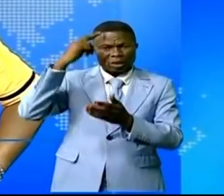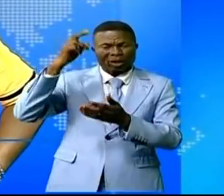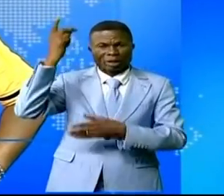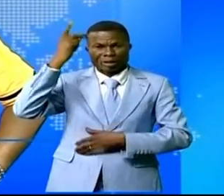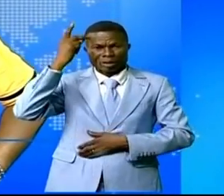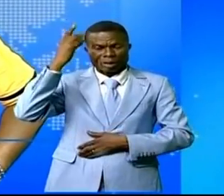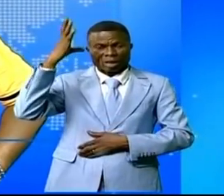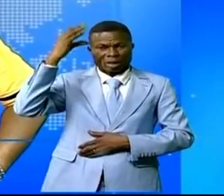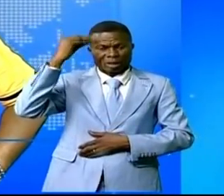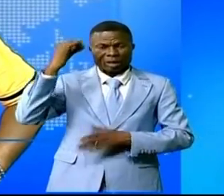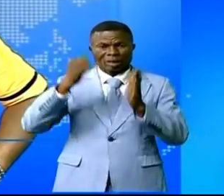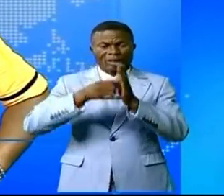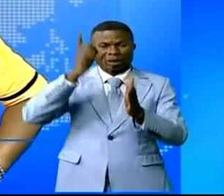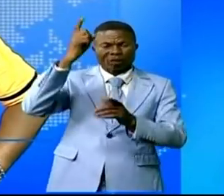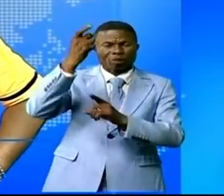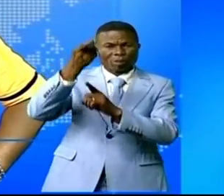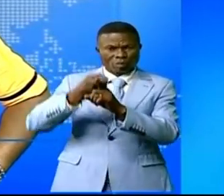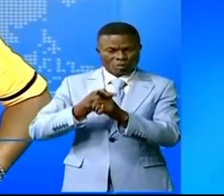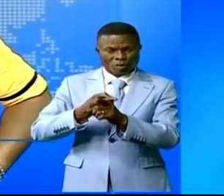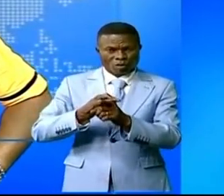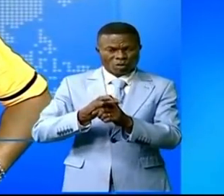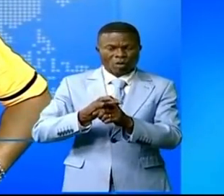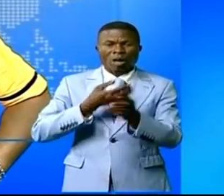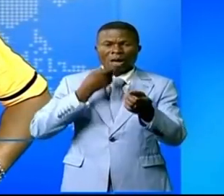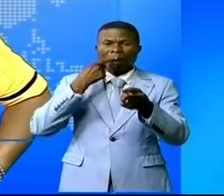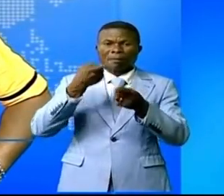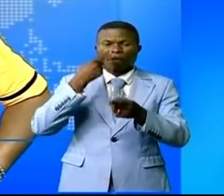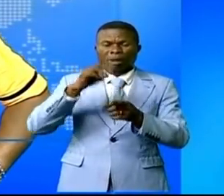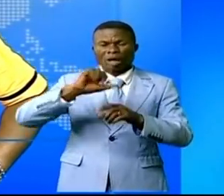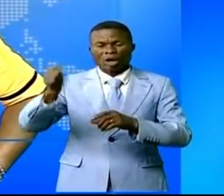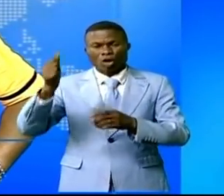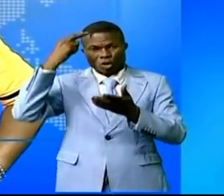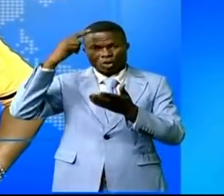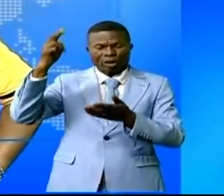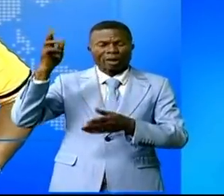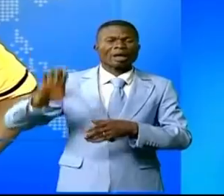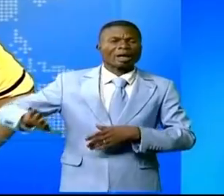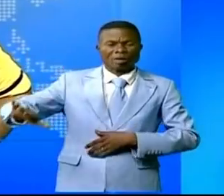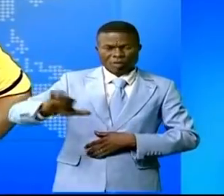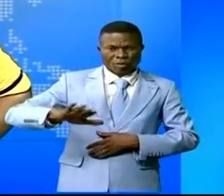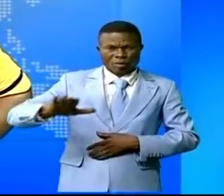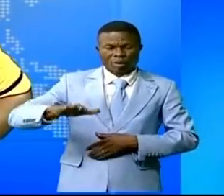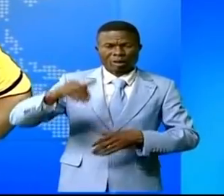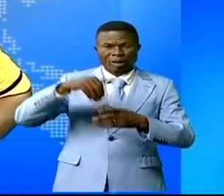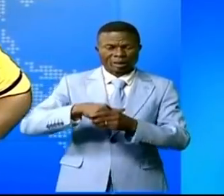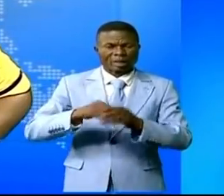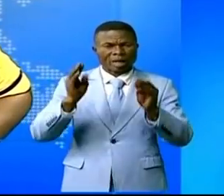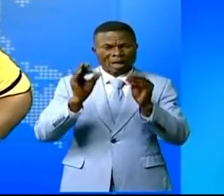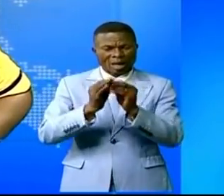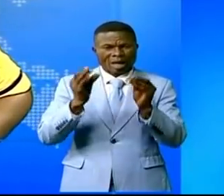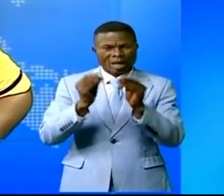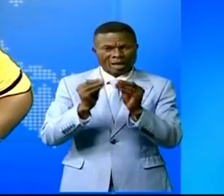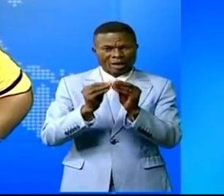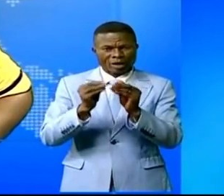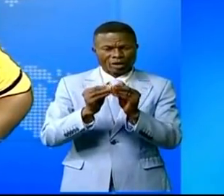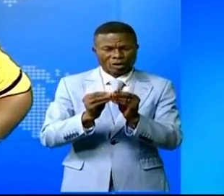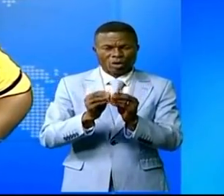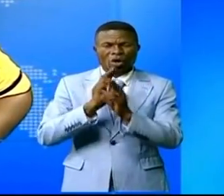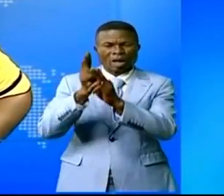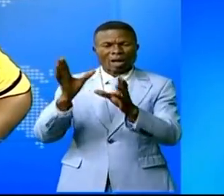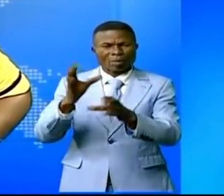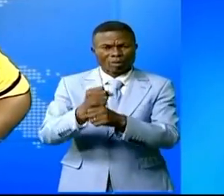L'expérience de 6 premiers mois a été partagée avec les autres universités du pays au cours de l'atelier de